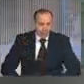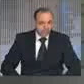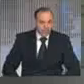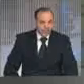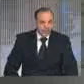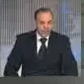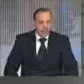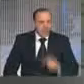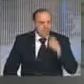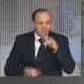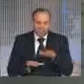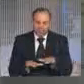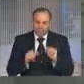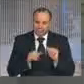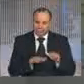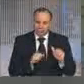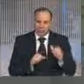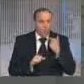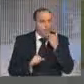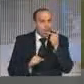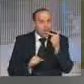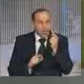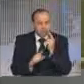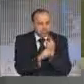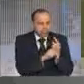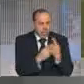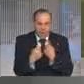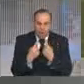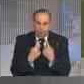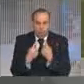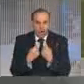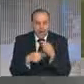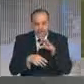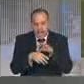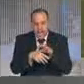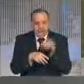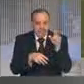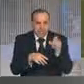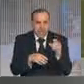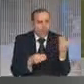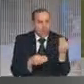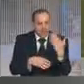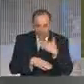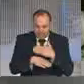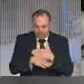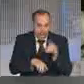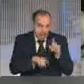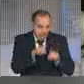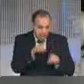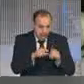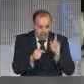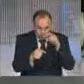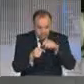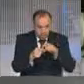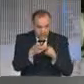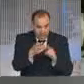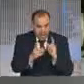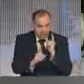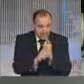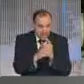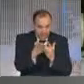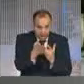تحفظات عده اميط عنها اللثام في هذا اللقاء الحواري للاطباء بقفصه فالبعض من المشاركين في هذا